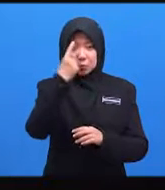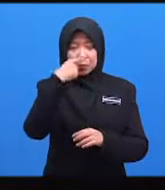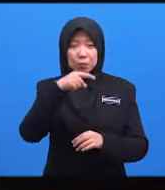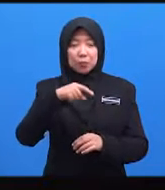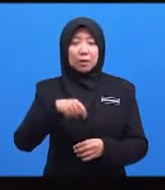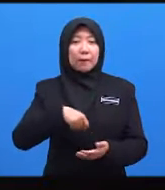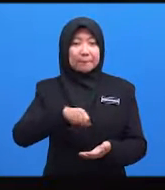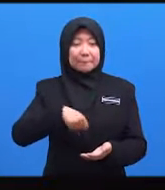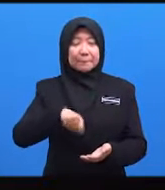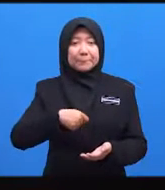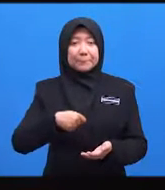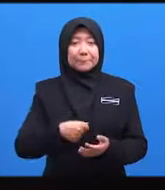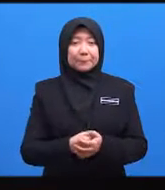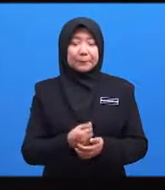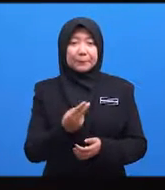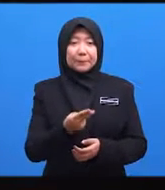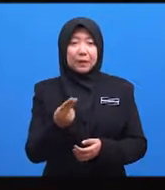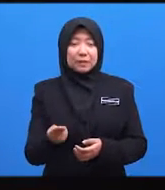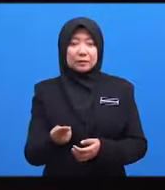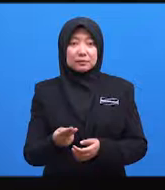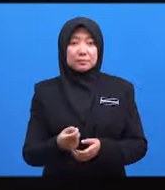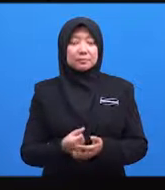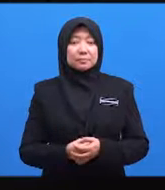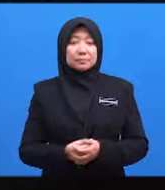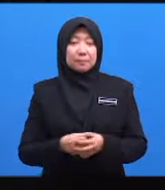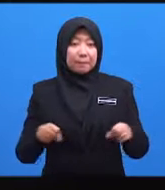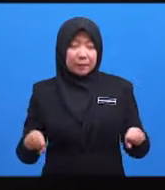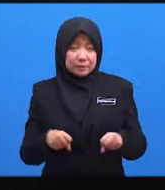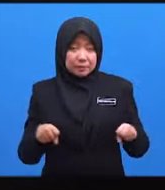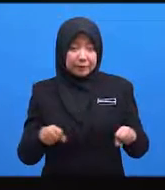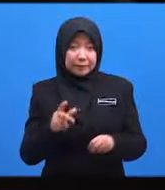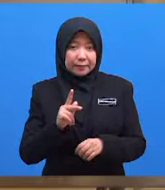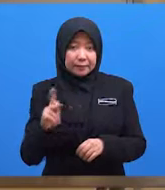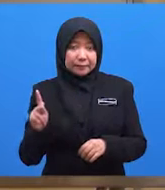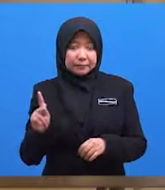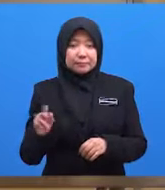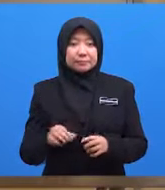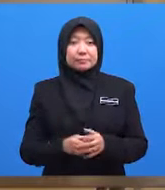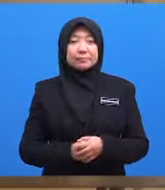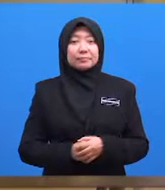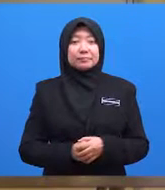mengacau bahan-bahan masakan di dalam pan supaya sekata.